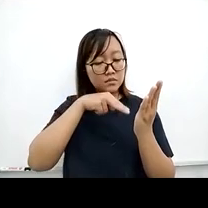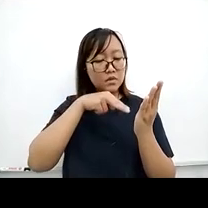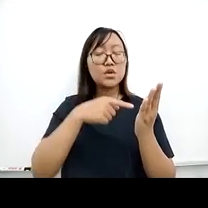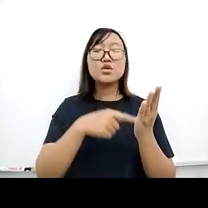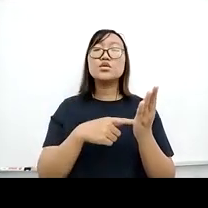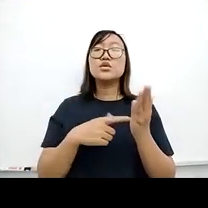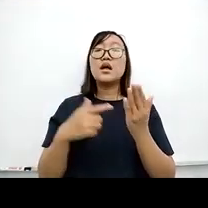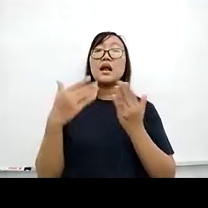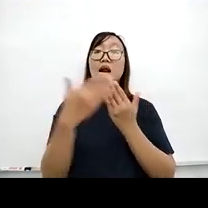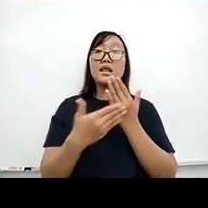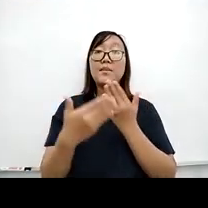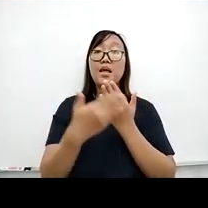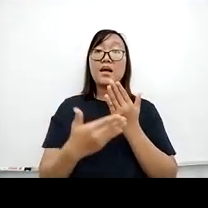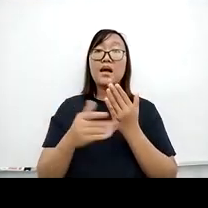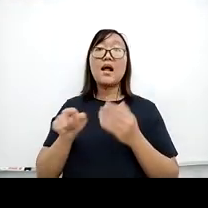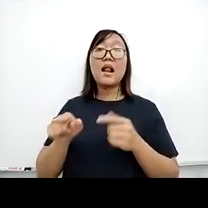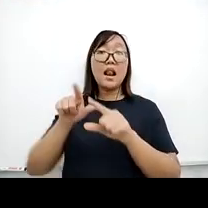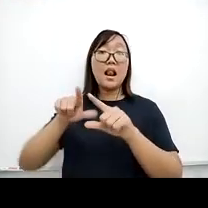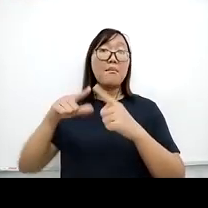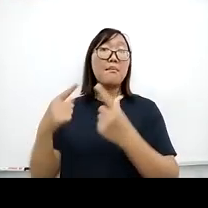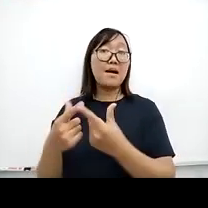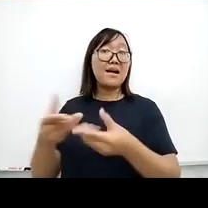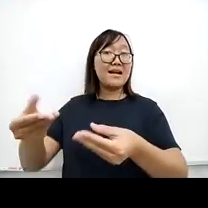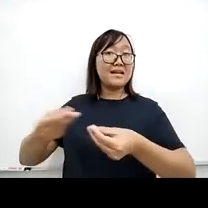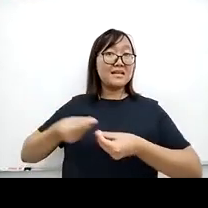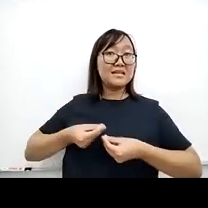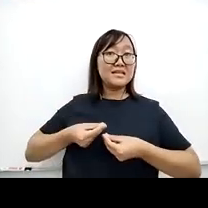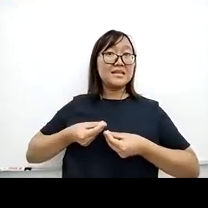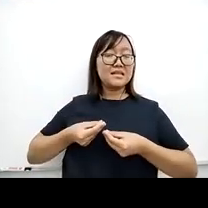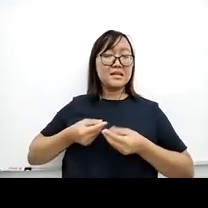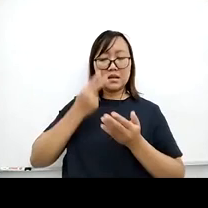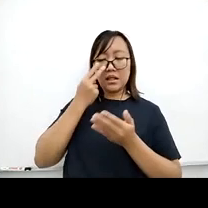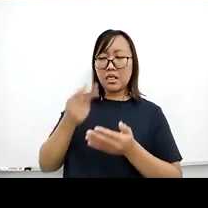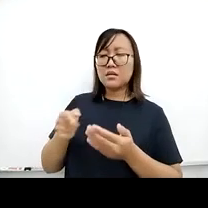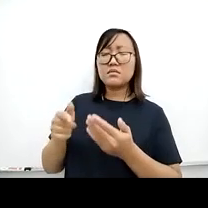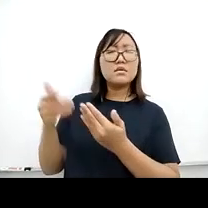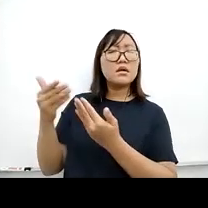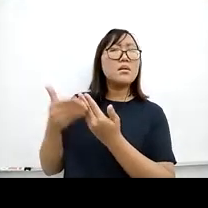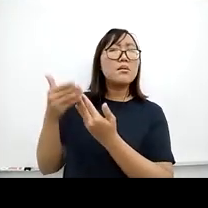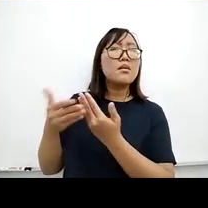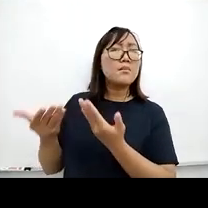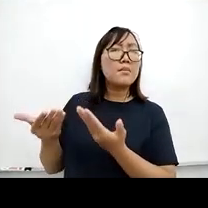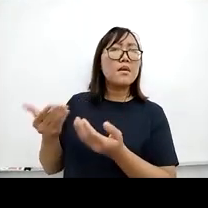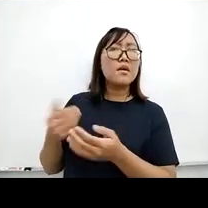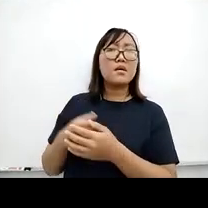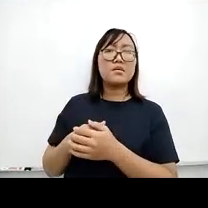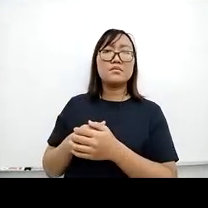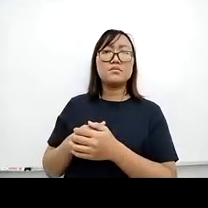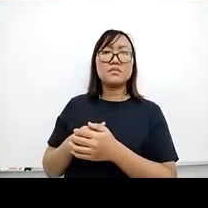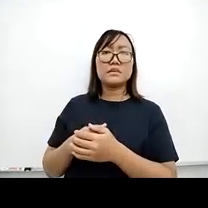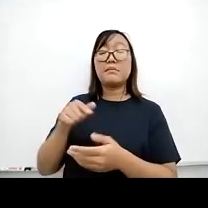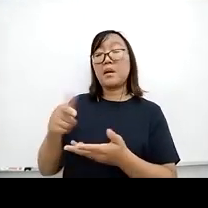lembaga-lembaga yang menyerahkan Proposalnya ini kami menimbang tentang jejak